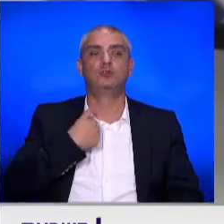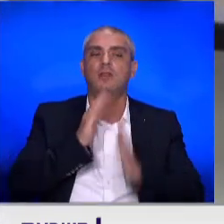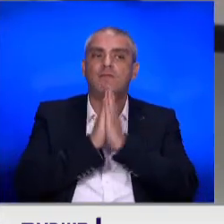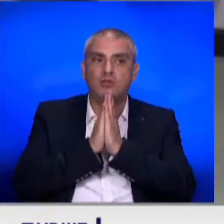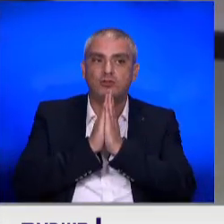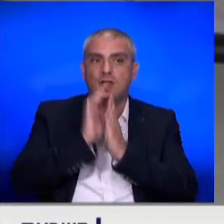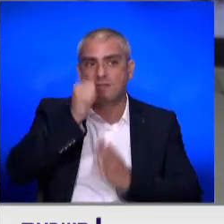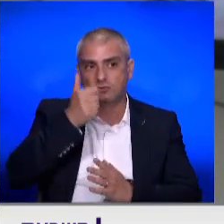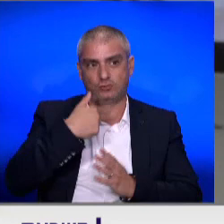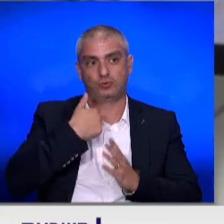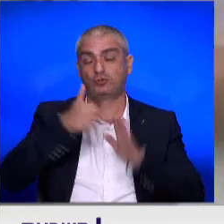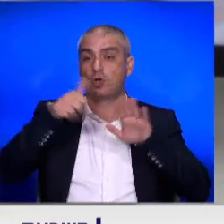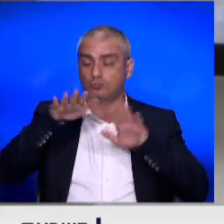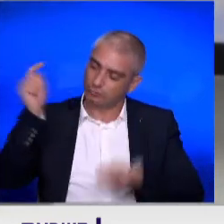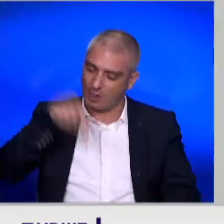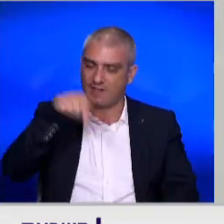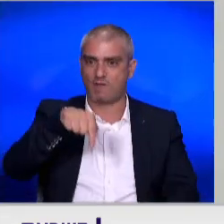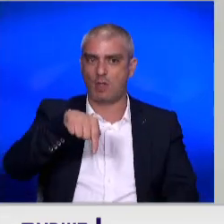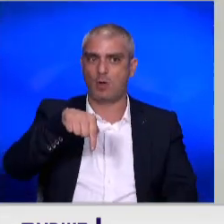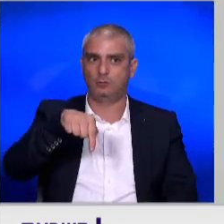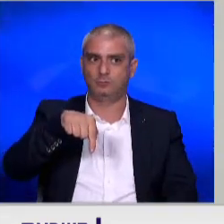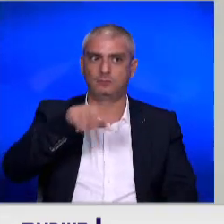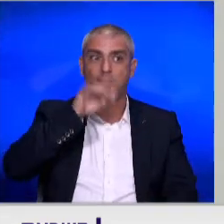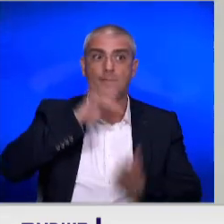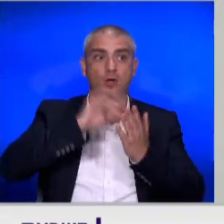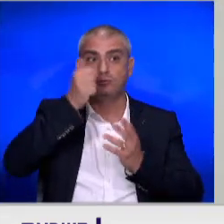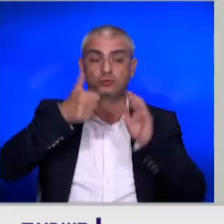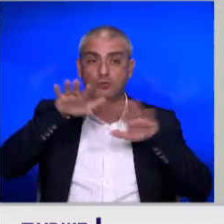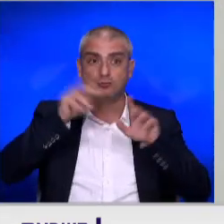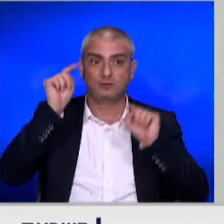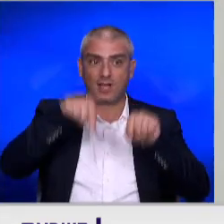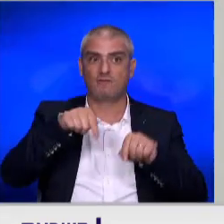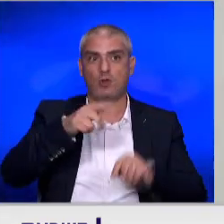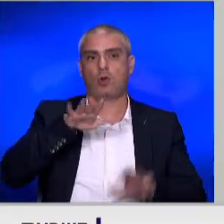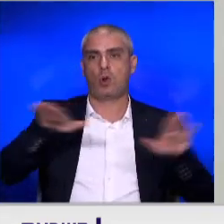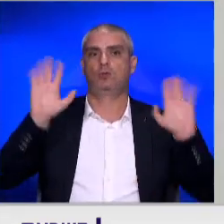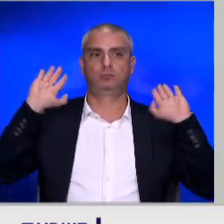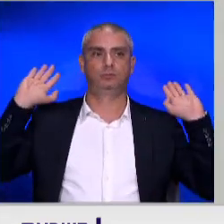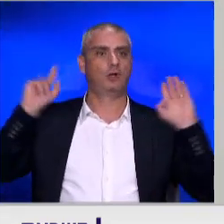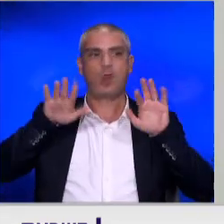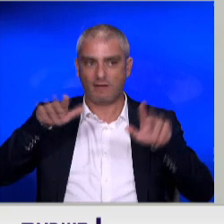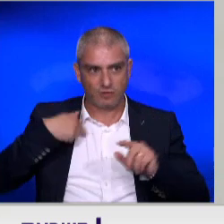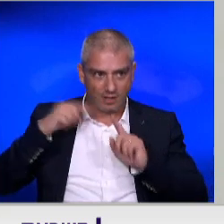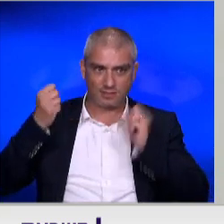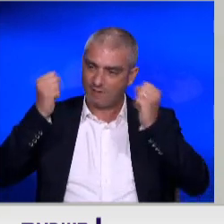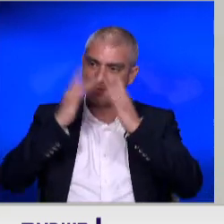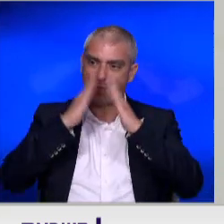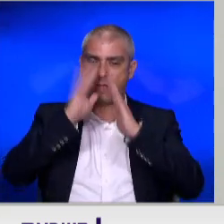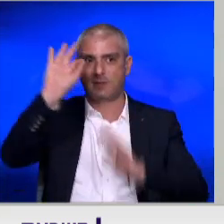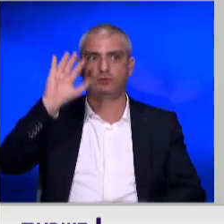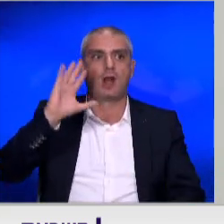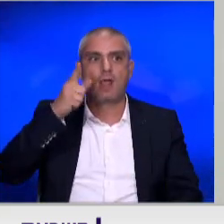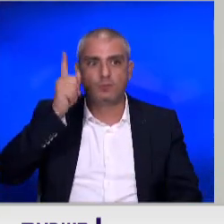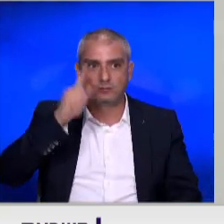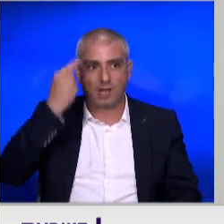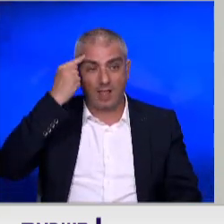ממנו, קודם כל שראש הממשלה יבוא לכאן, המקום הראשון שראש הממשלה חייב לבוא אליו זה לוט. לא יבוא ללוט, אני אפגין לו מול הבית. למה? כי הוא צריך